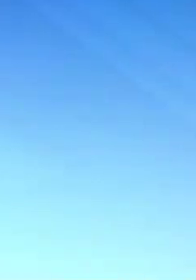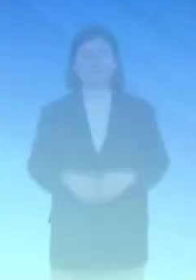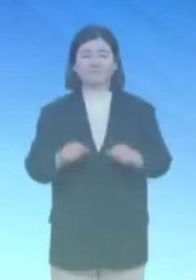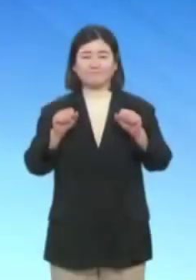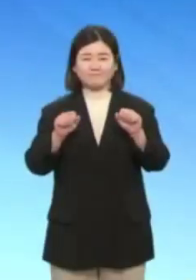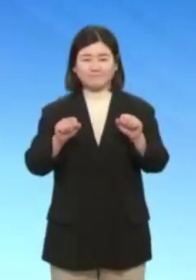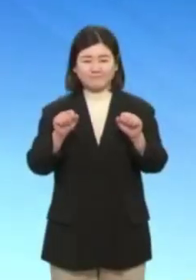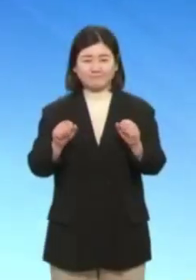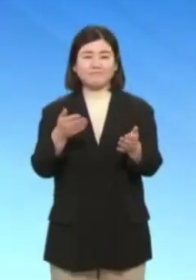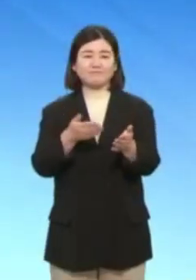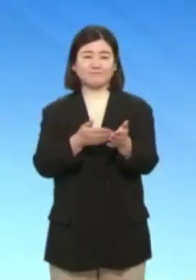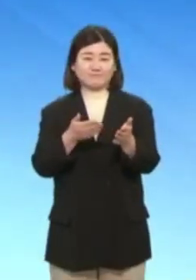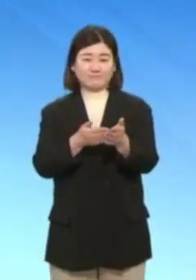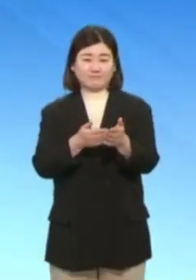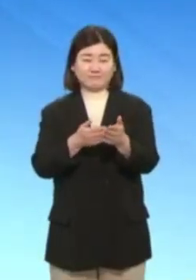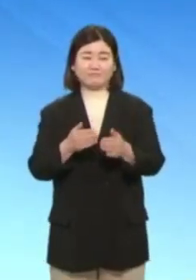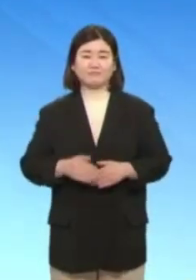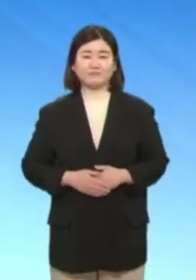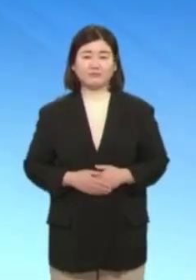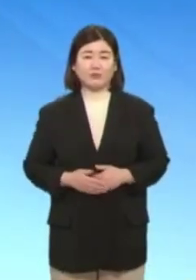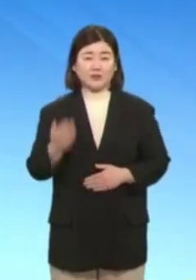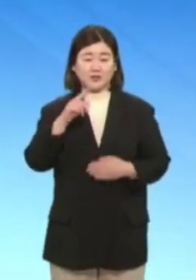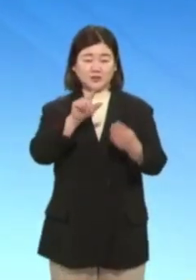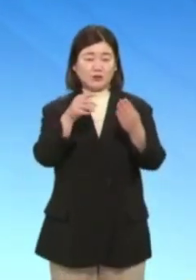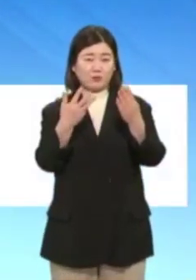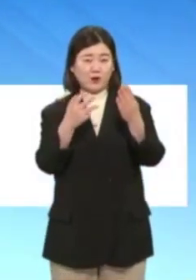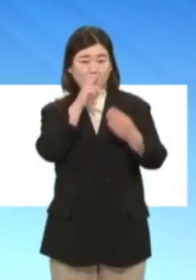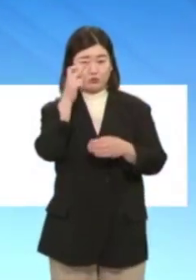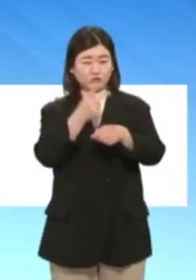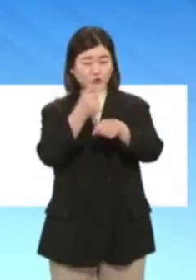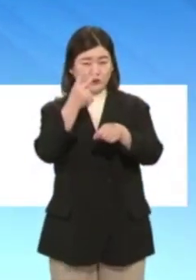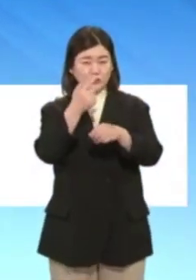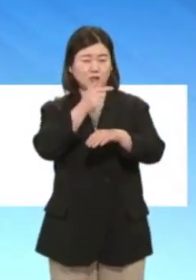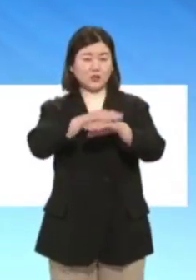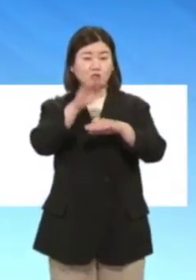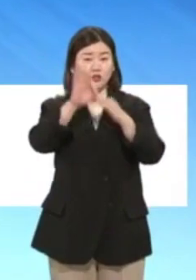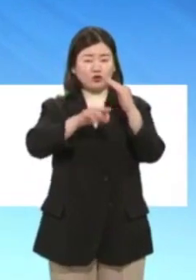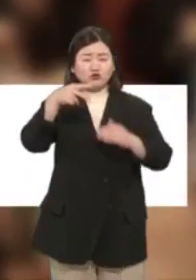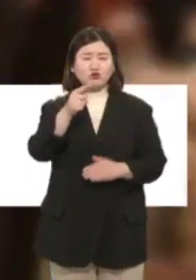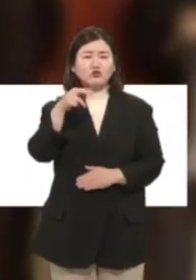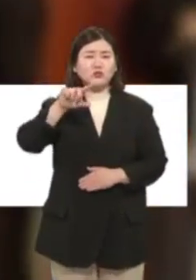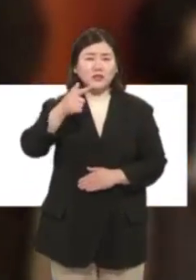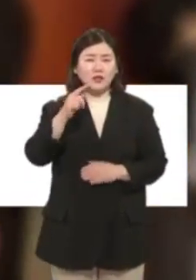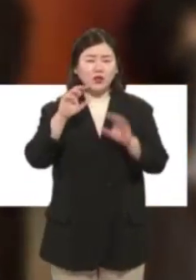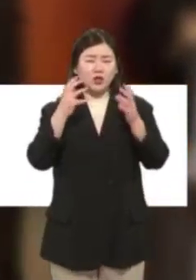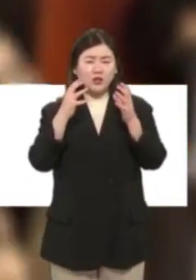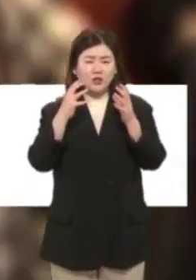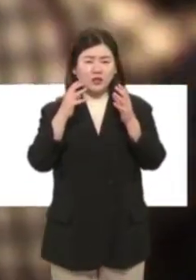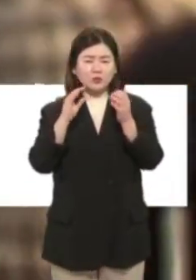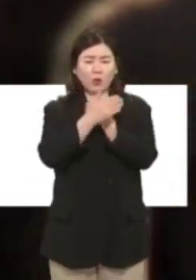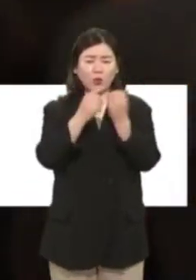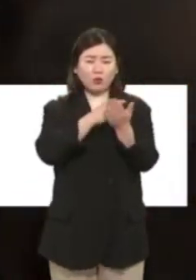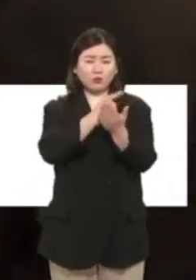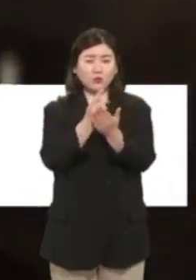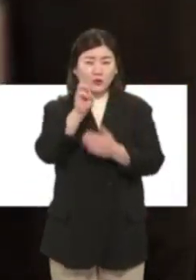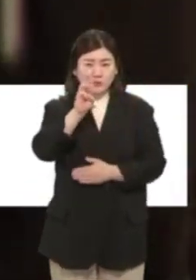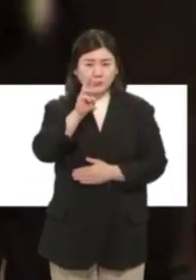여러분 안녕하십니까 TJB 뉴스입니다 지난 8일 오후 2시쯤 대전 서구 둔산동에 어린이 보호구역에서